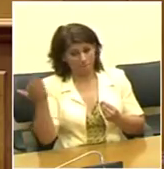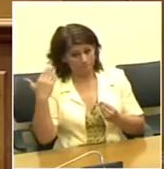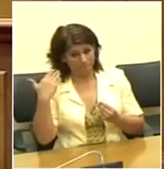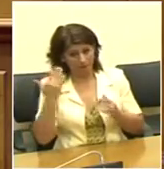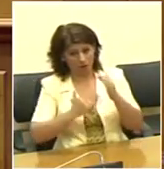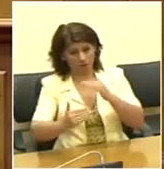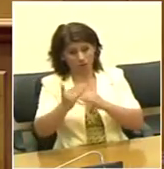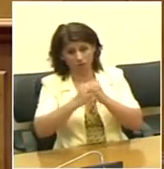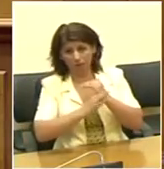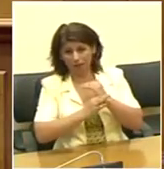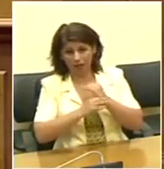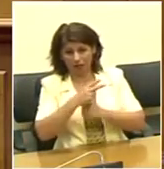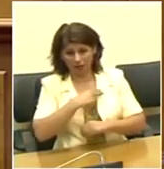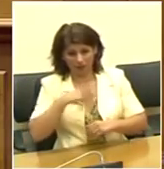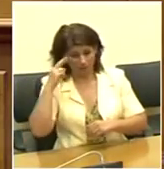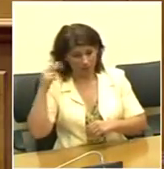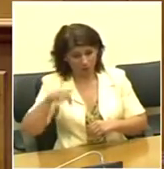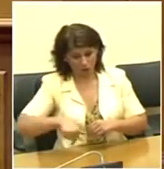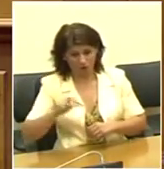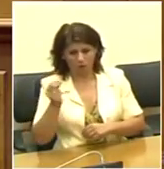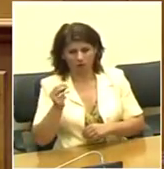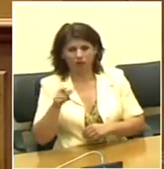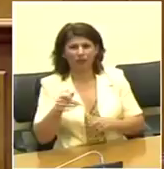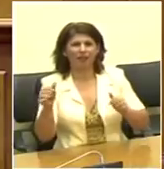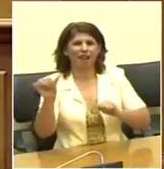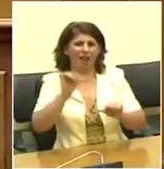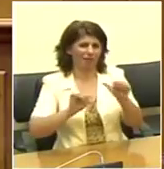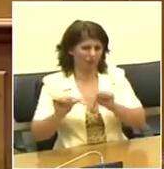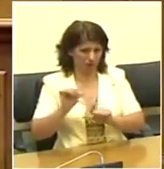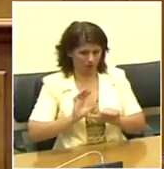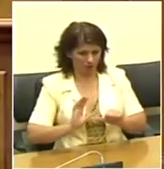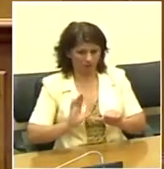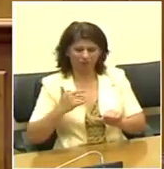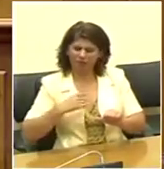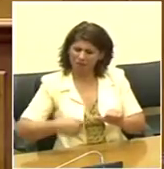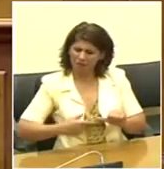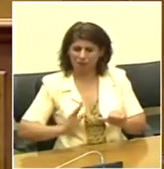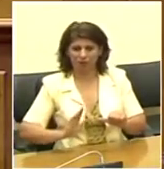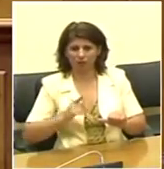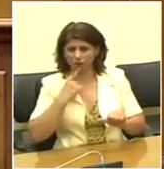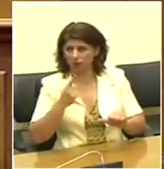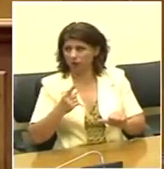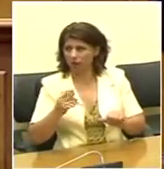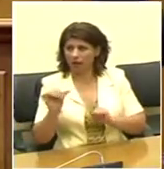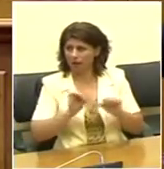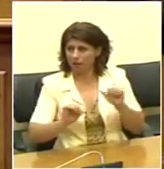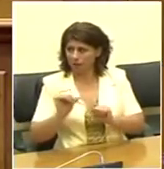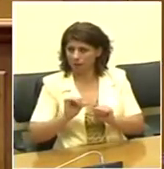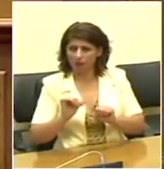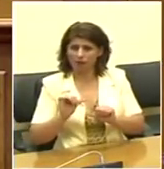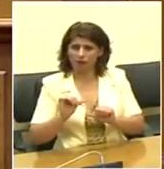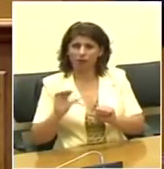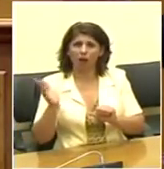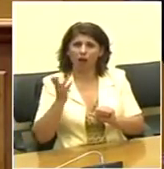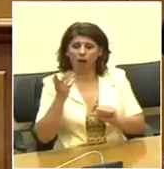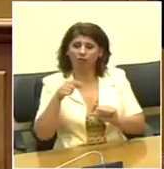σε ένα καθηγητή πανεπιστημίου που τώρα είναι βουλευτής ότι κάνει αλχημίες. Δεν θα με πείραζε αν μου έλεγε αλχημίες για αν θα είναι ή